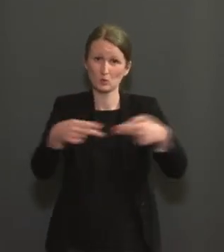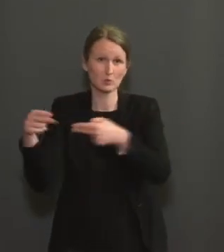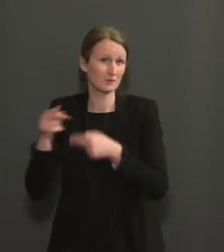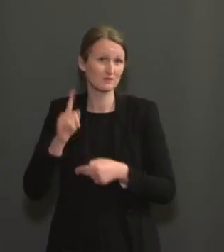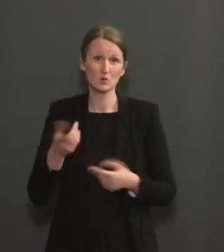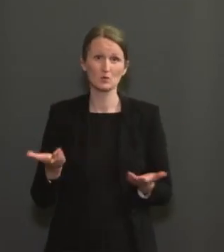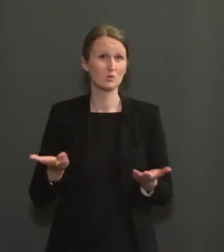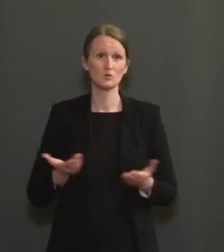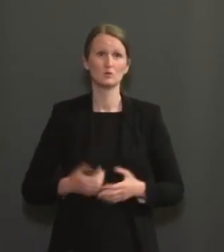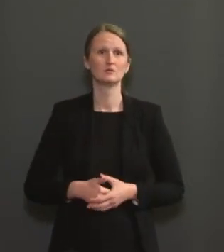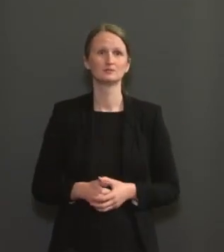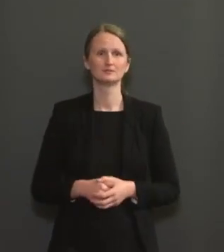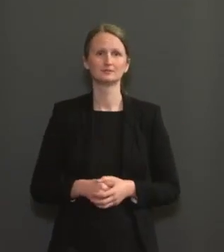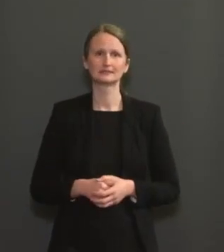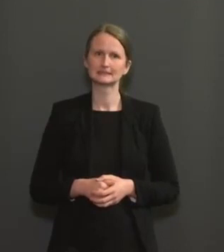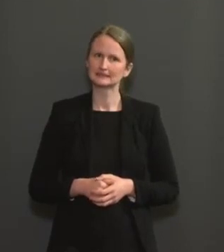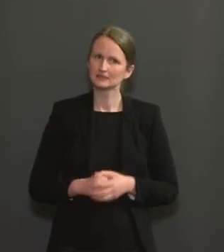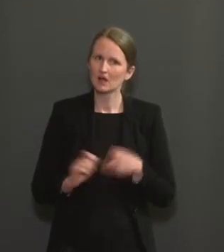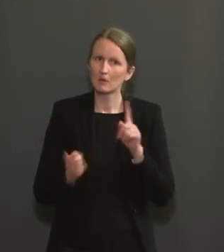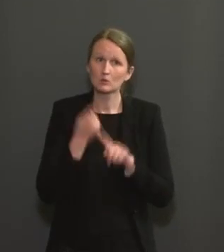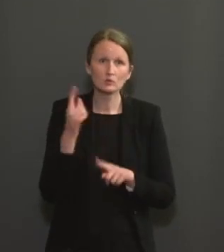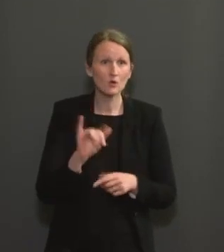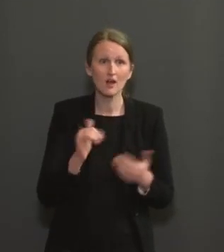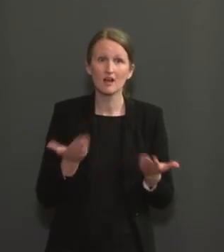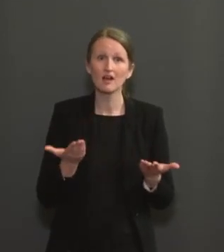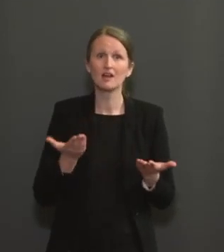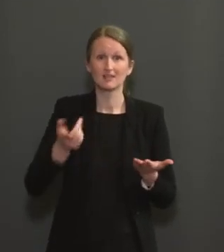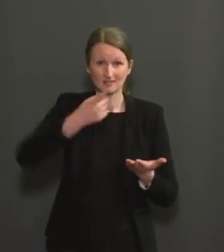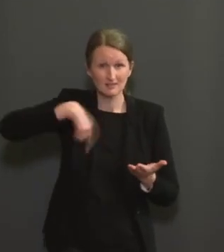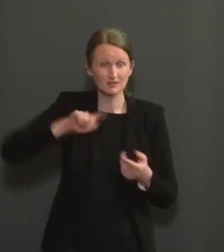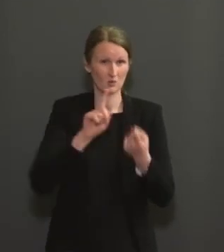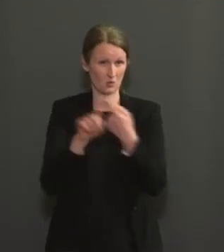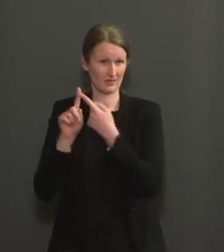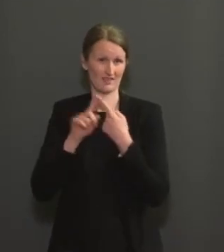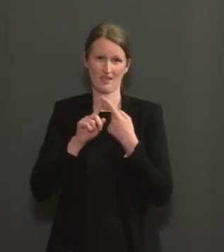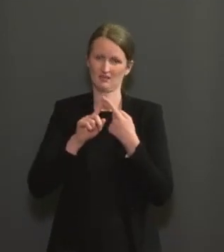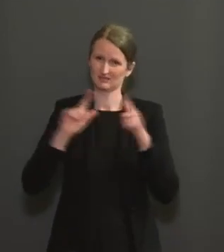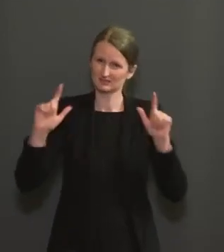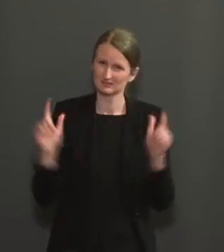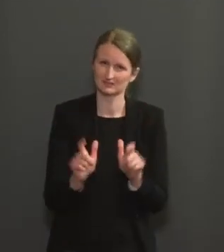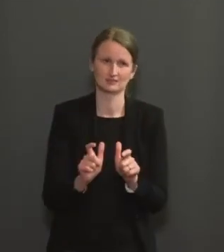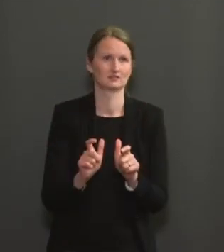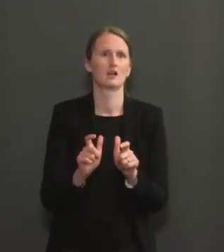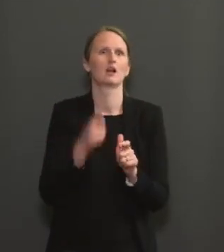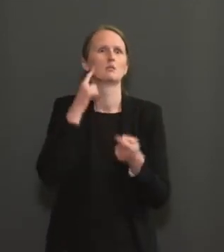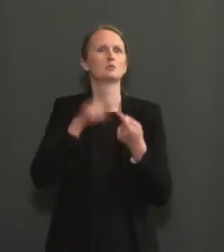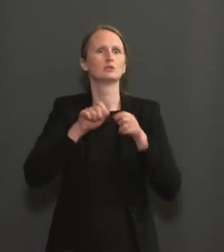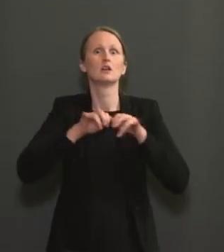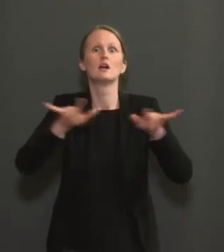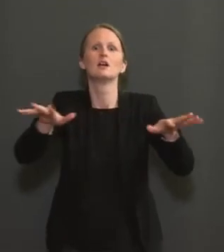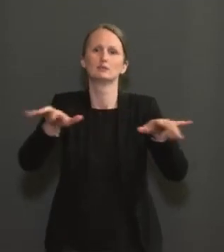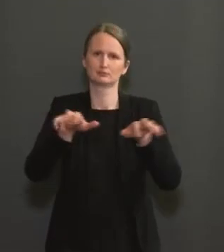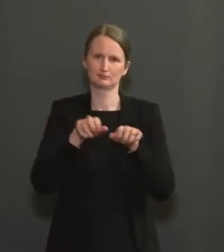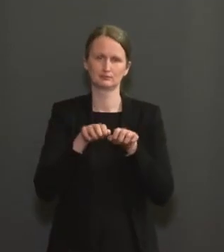en réduisant au maximum nos contacts que nous réduirons la propagation du virus. Et dans les petits gestes que nous